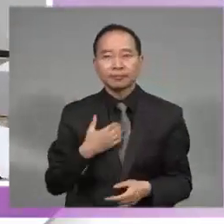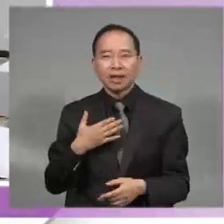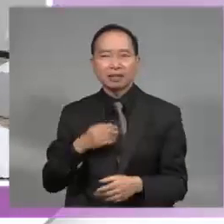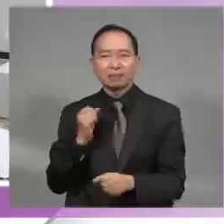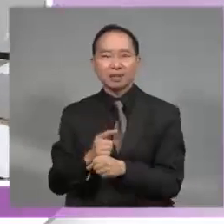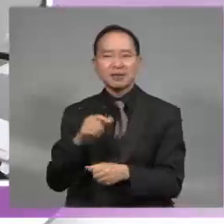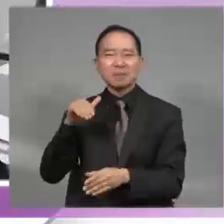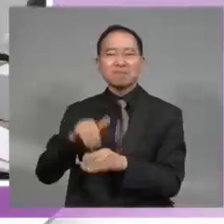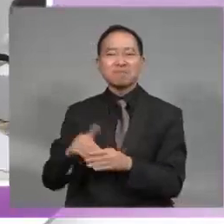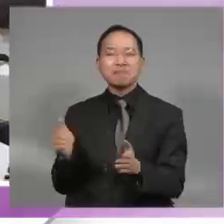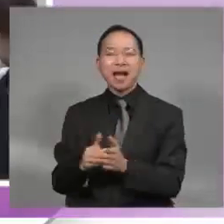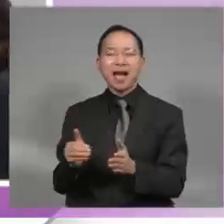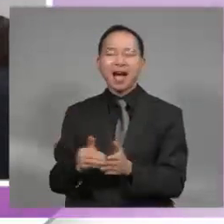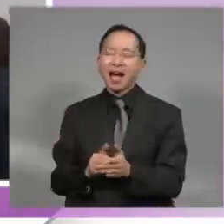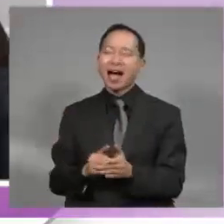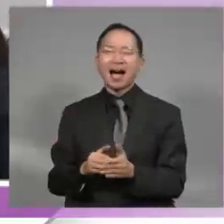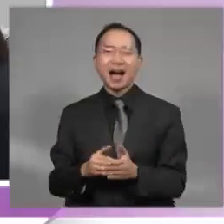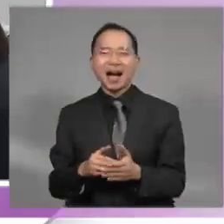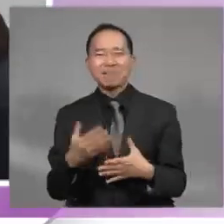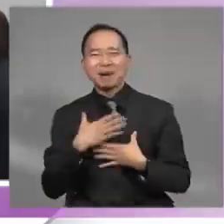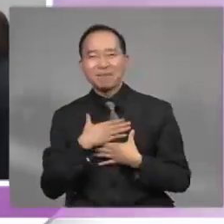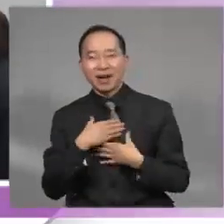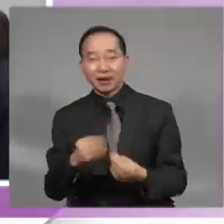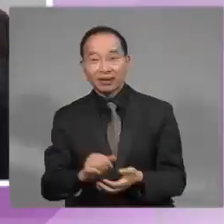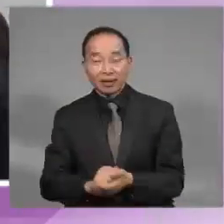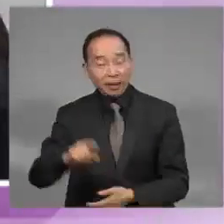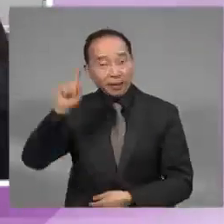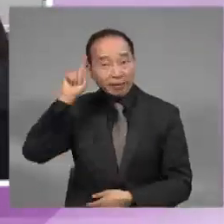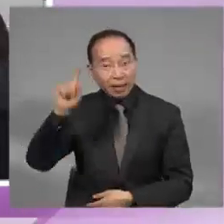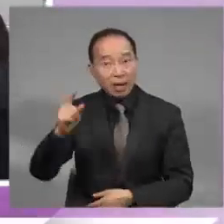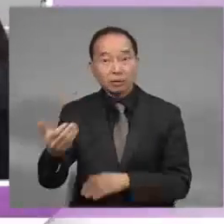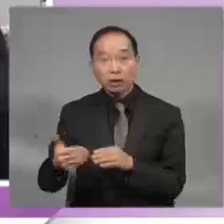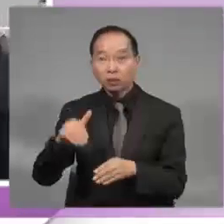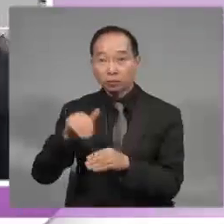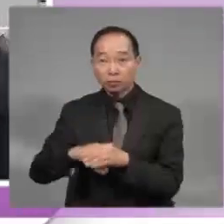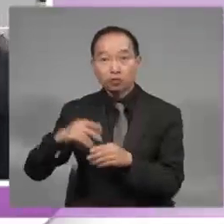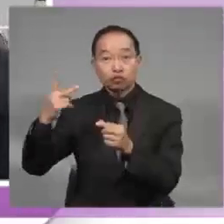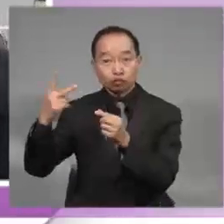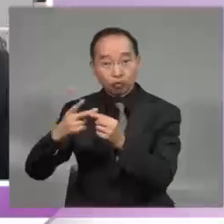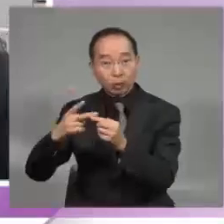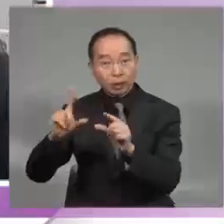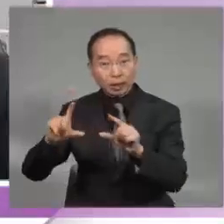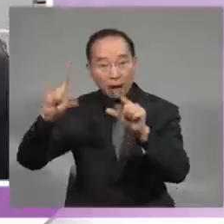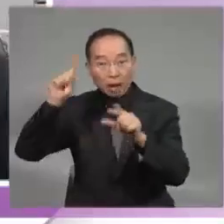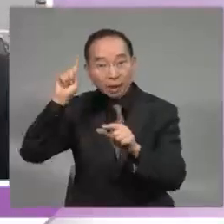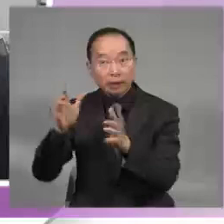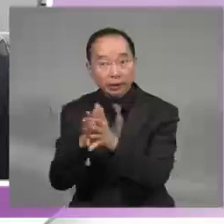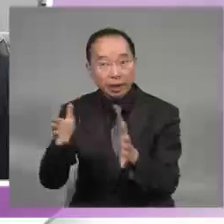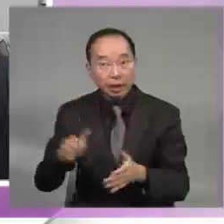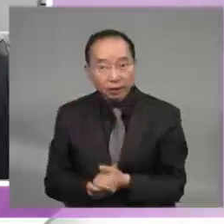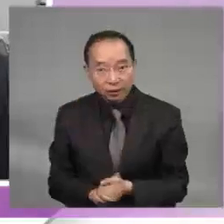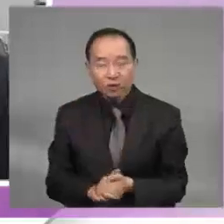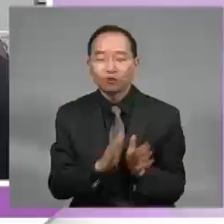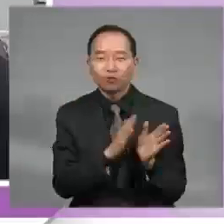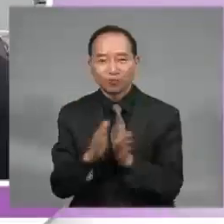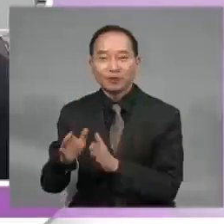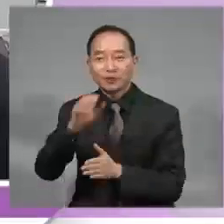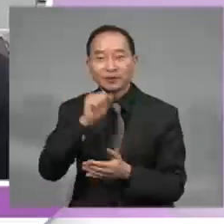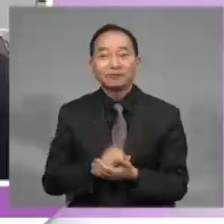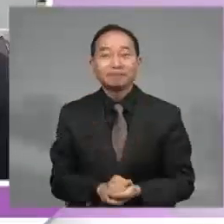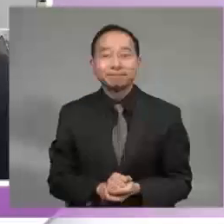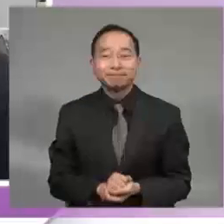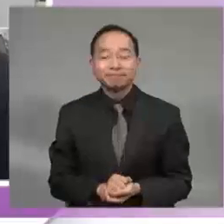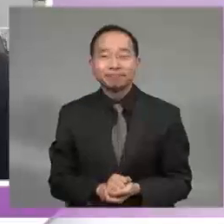와서 그런지 마음이 굉장히 좀 홀가분하지만은 물론 내일 또 이제 사전투표 2일차도 진행이 되니까 그렇죠. 예, 또 준비를 해주시면 될 것 같고요. 자,